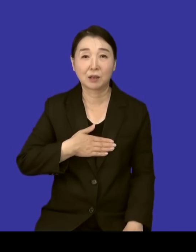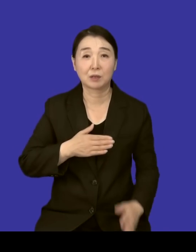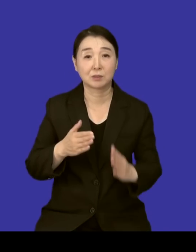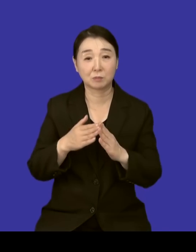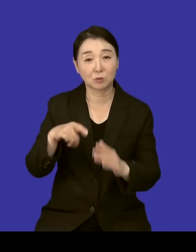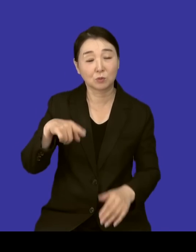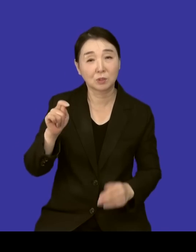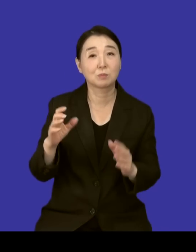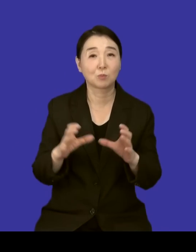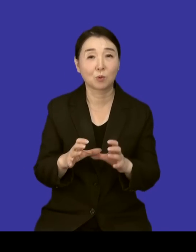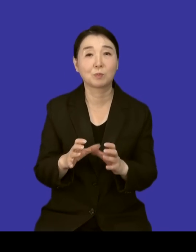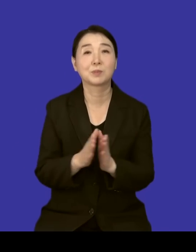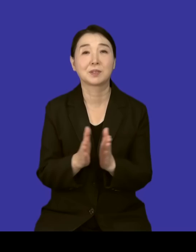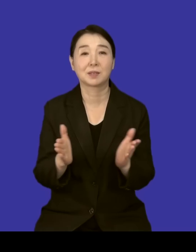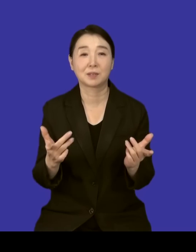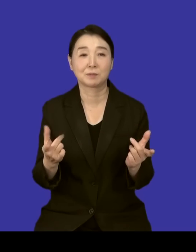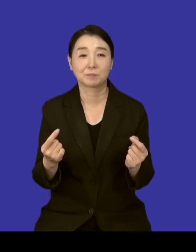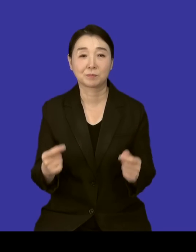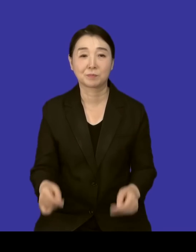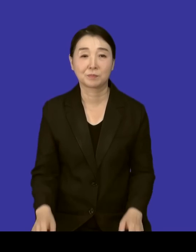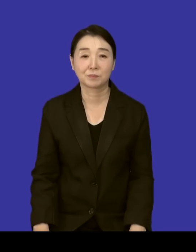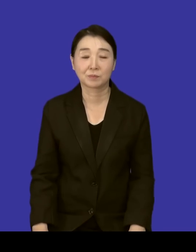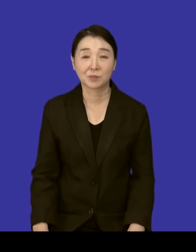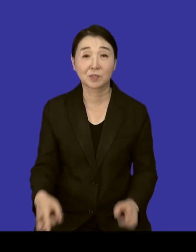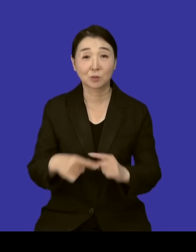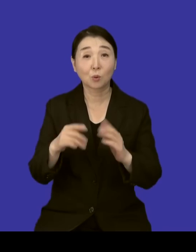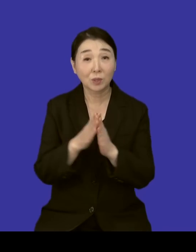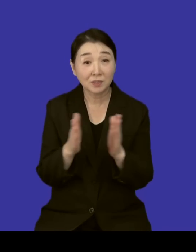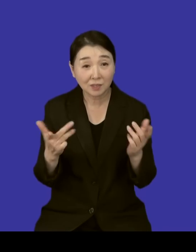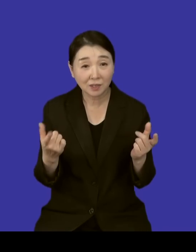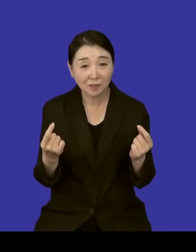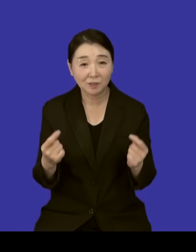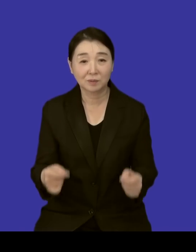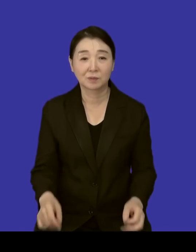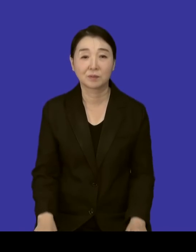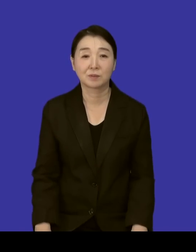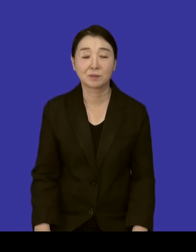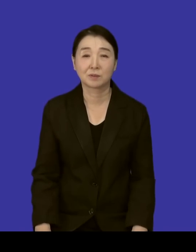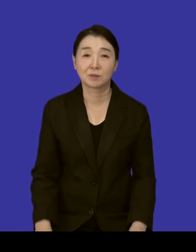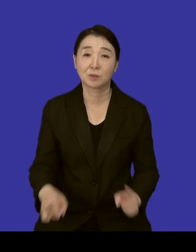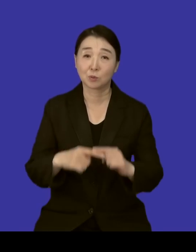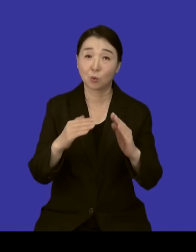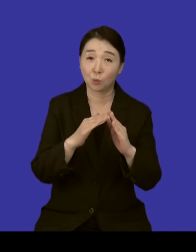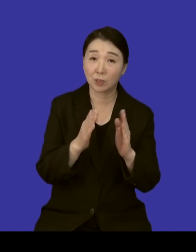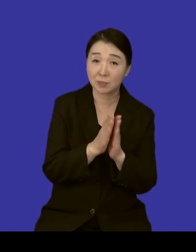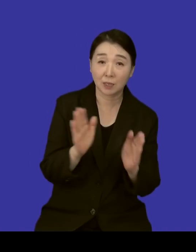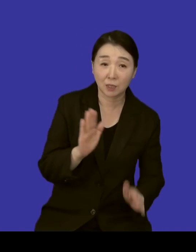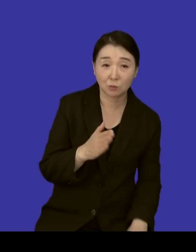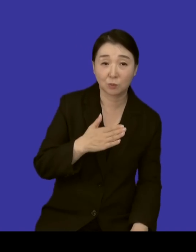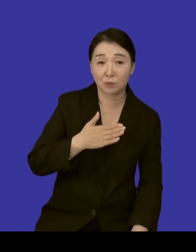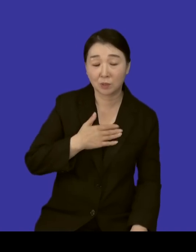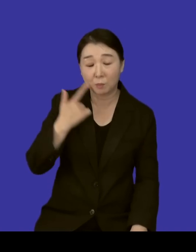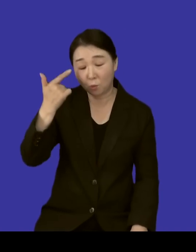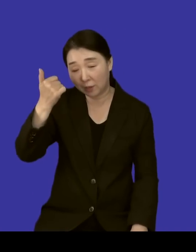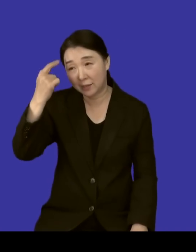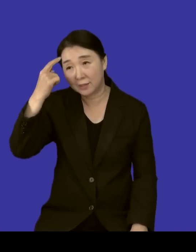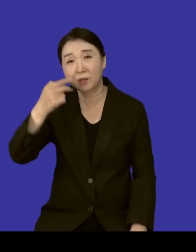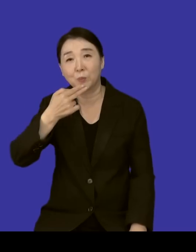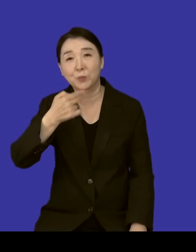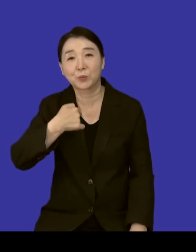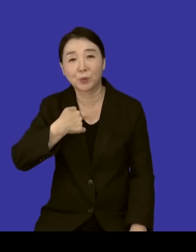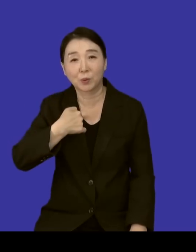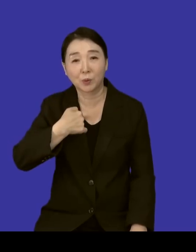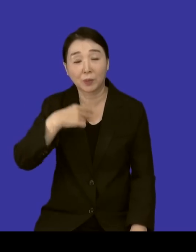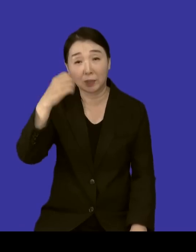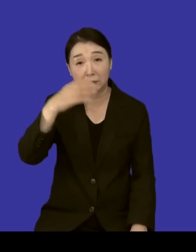모임을 아, 이제 하게 된 거죠. 그게 이제 교회 시작이군요. 목회 예, 시작. 그러니까 아니 교회 시작이 아니고 나는 목회할 생각은 없었어요.